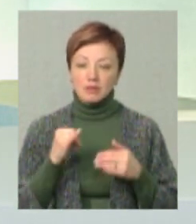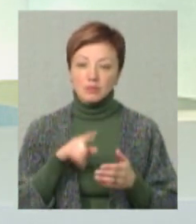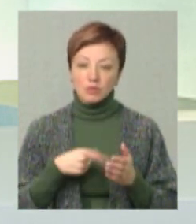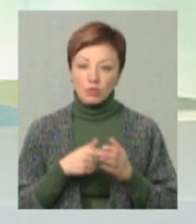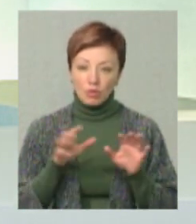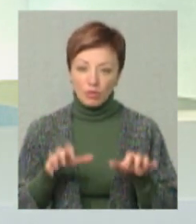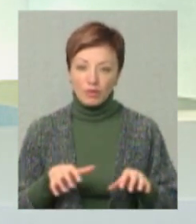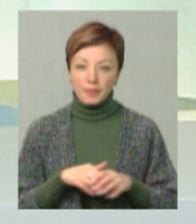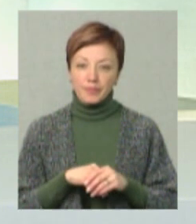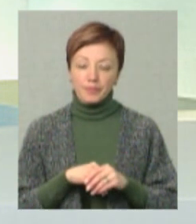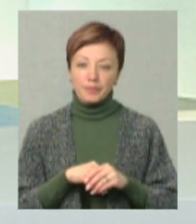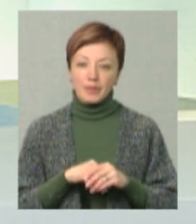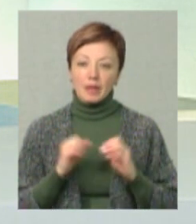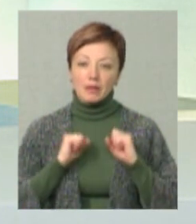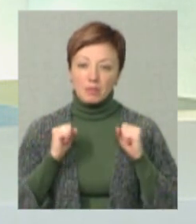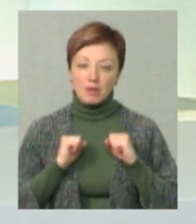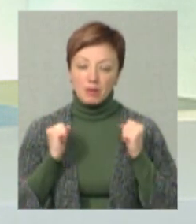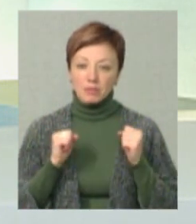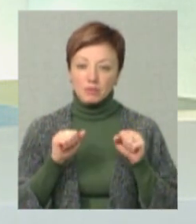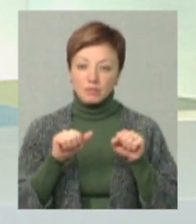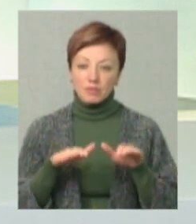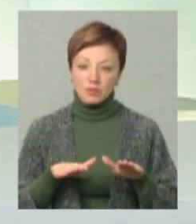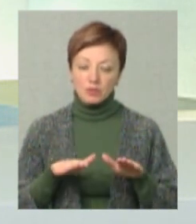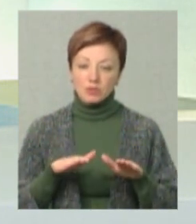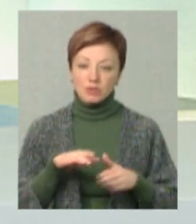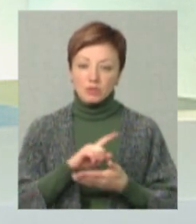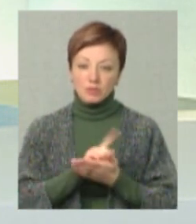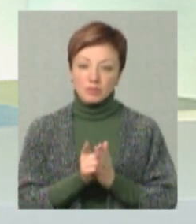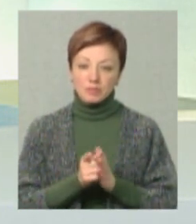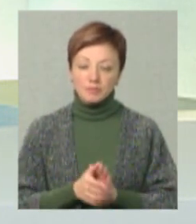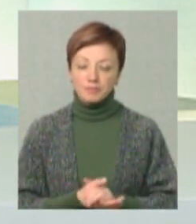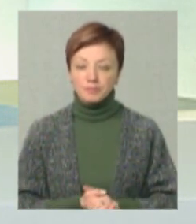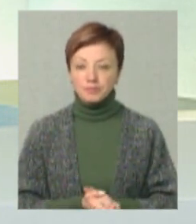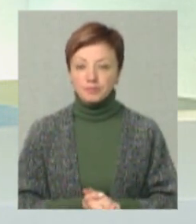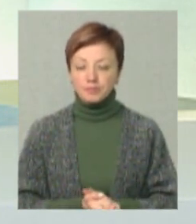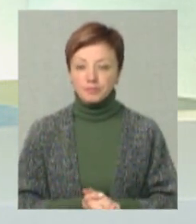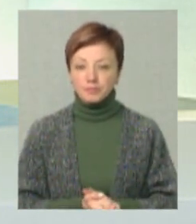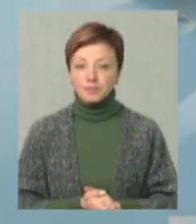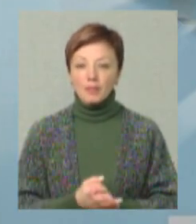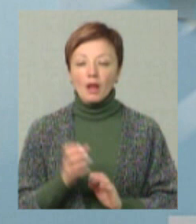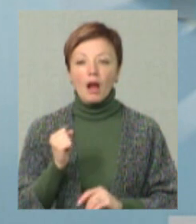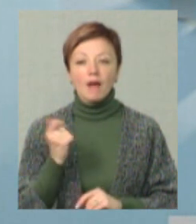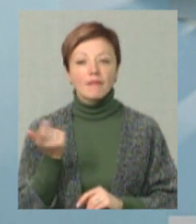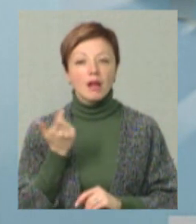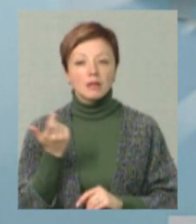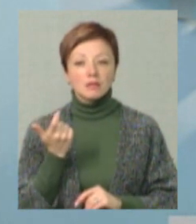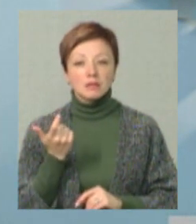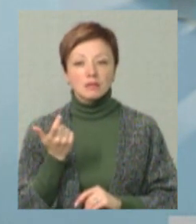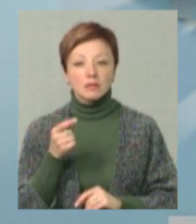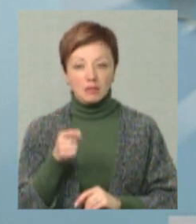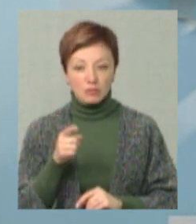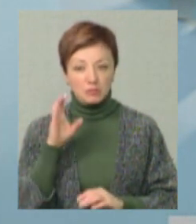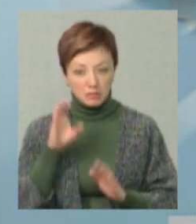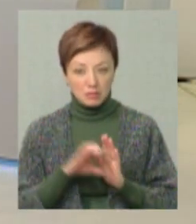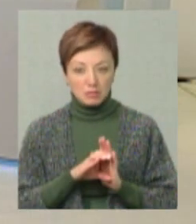до міського голови, і намагаємося на них оперативно реагувати. А власники от реагують?